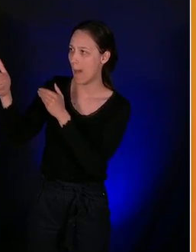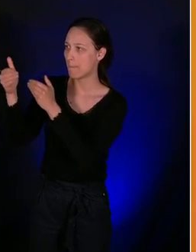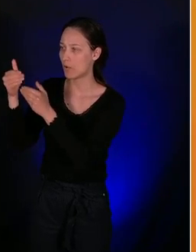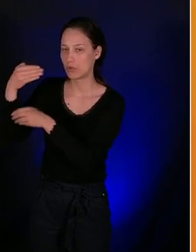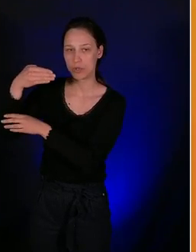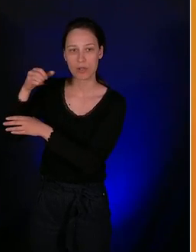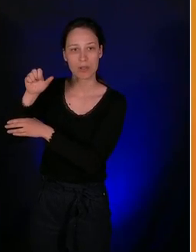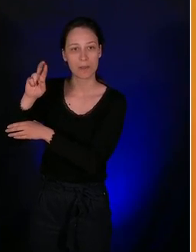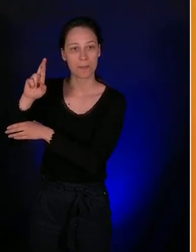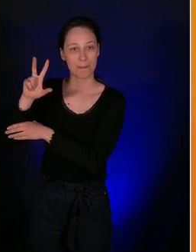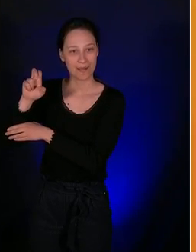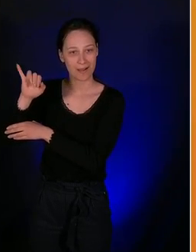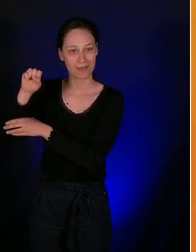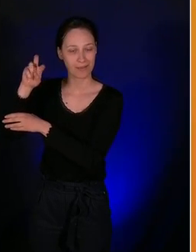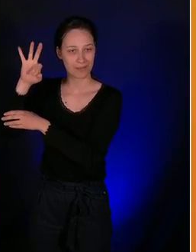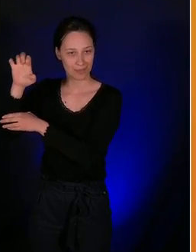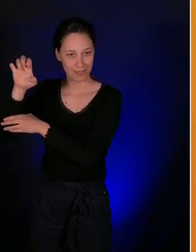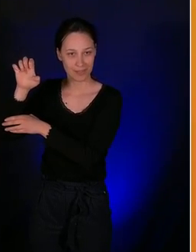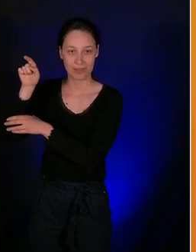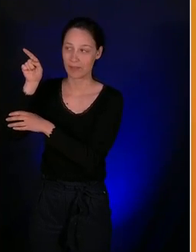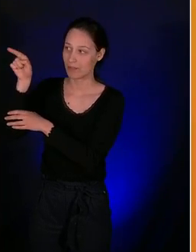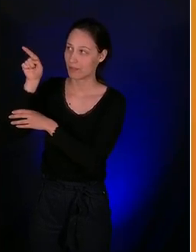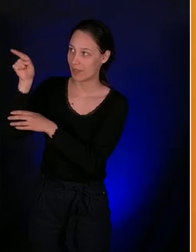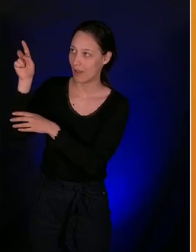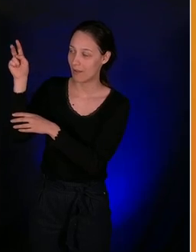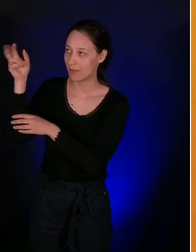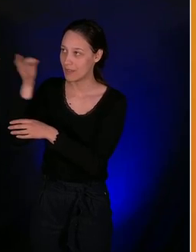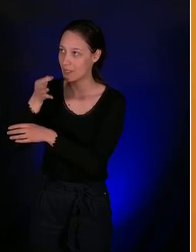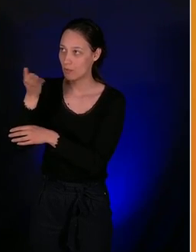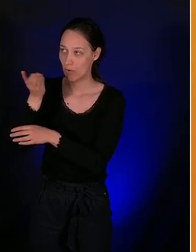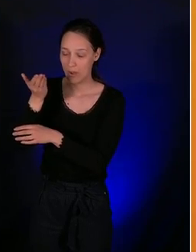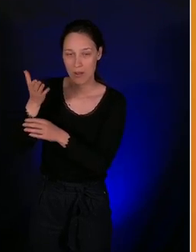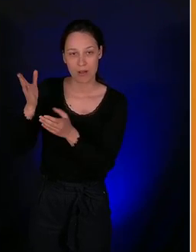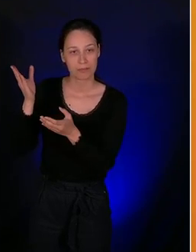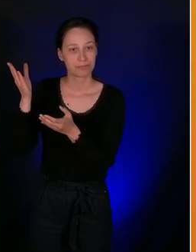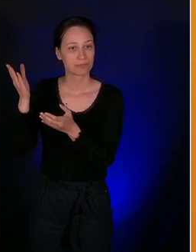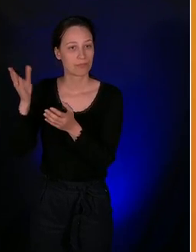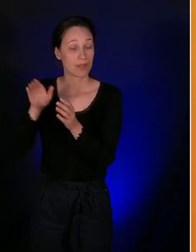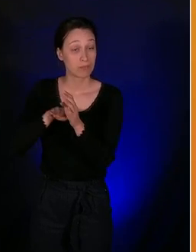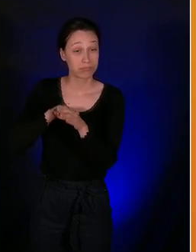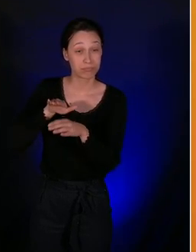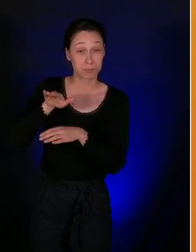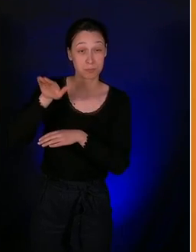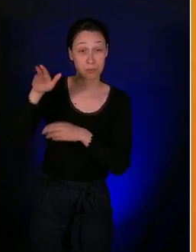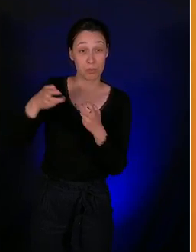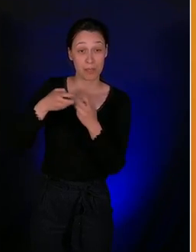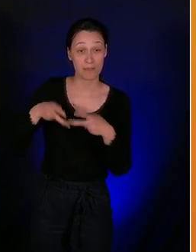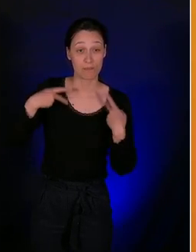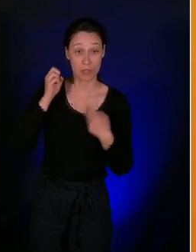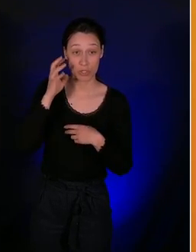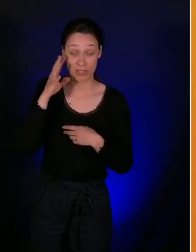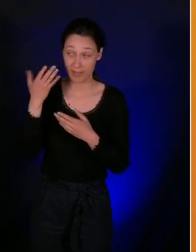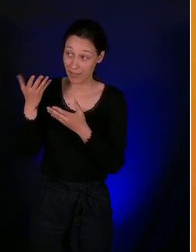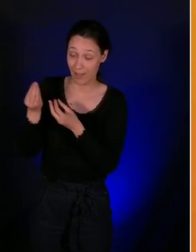comme un moyen d'augmenter les marges capitalistes. le plan de relance sauce Macron n'a aidé